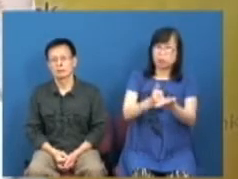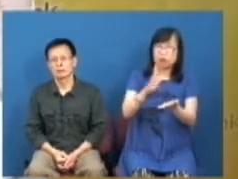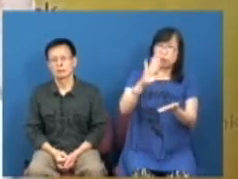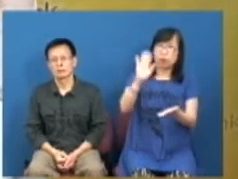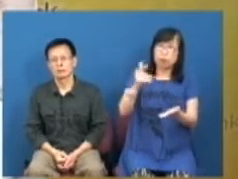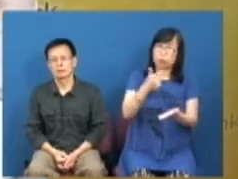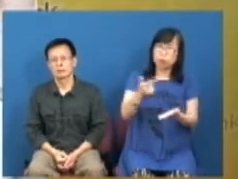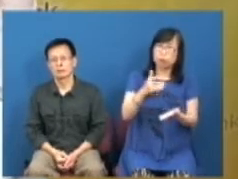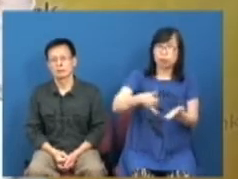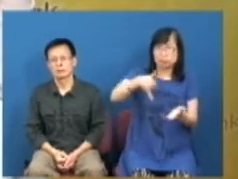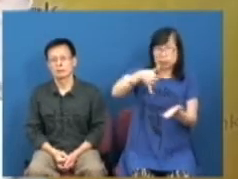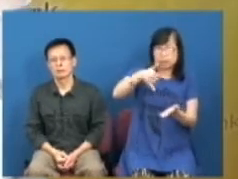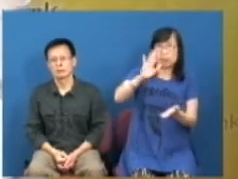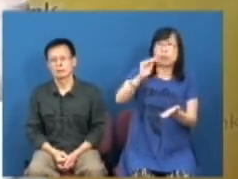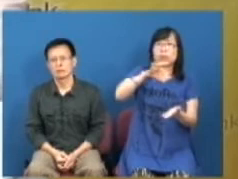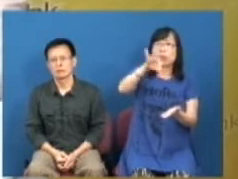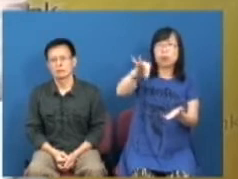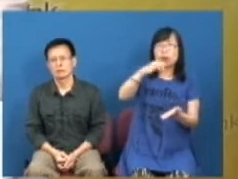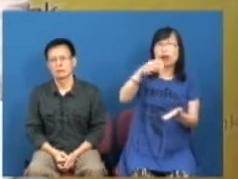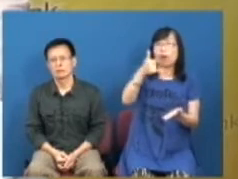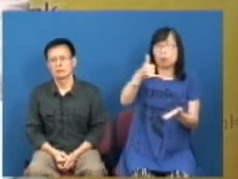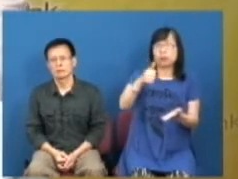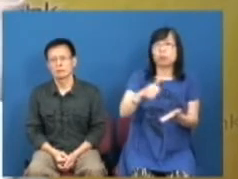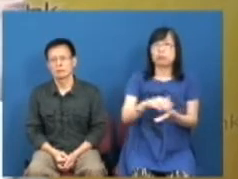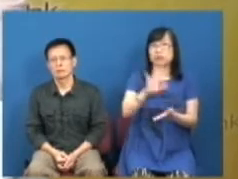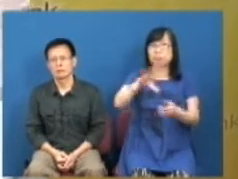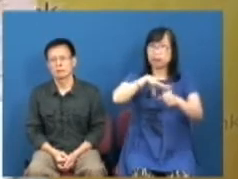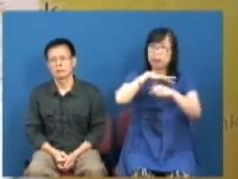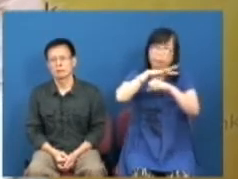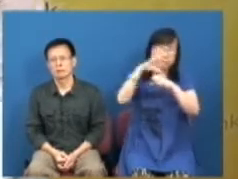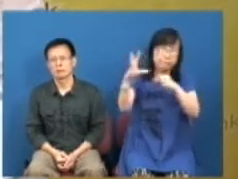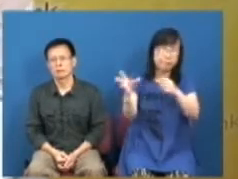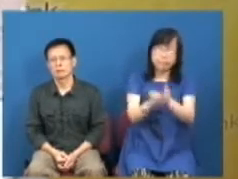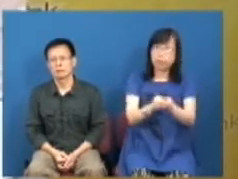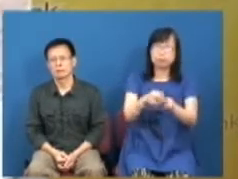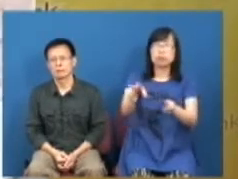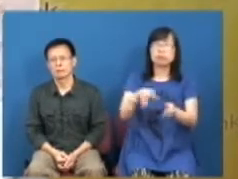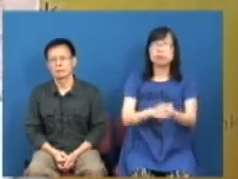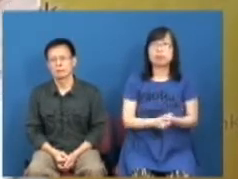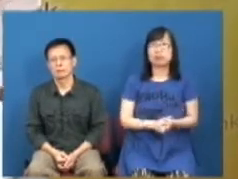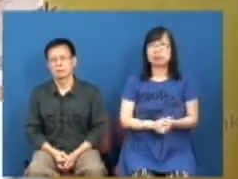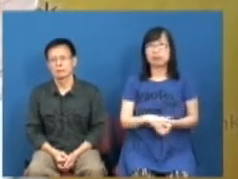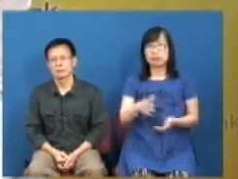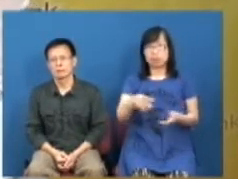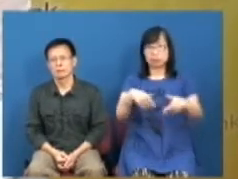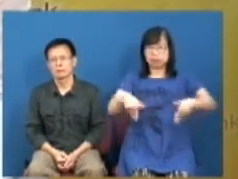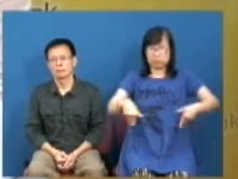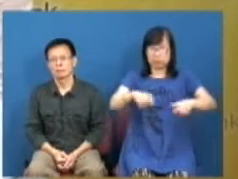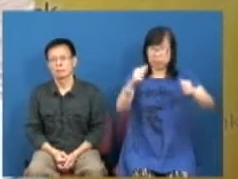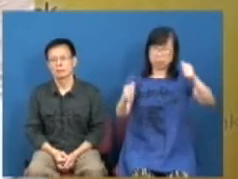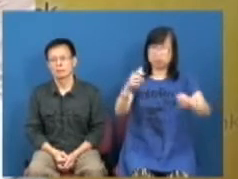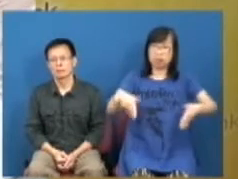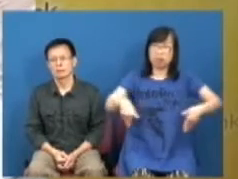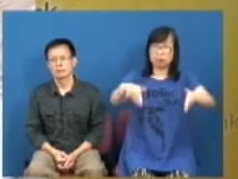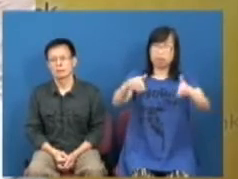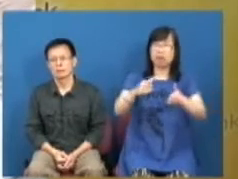位啊，仲有好多空間啊。咁點解即係你唔包容埋？其實又用得你幾多能源啦、啊？你還掂架車，有時即係